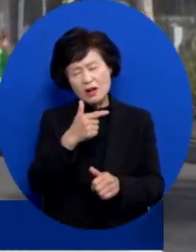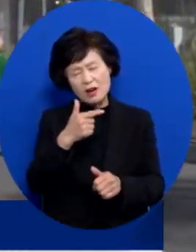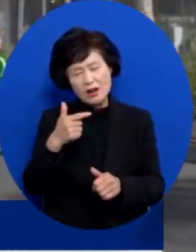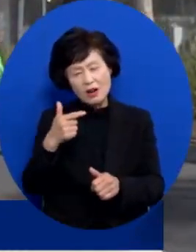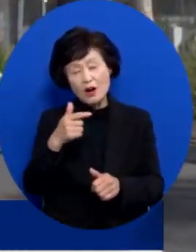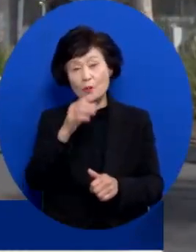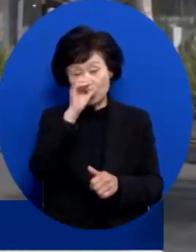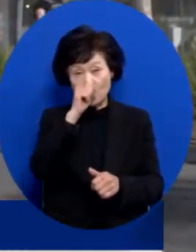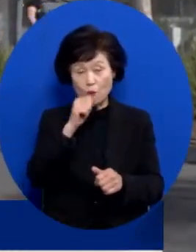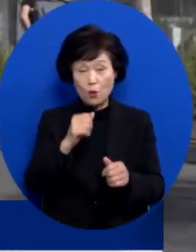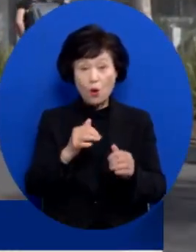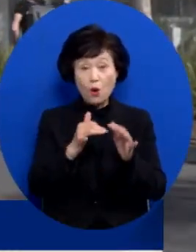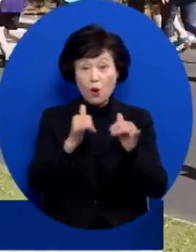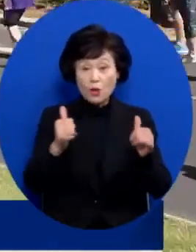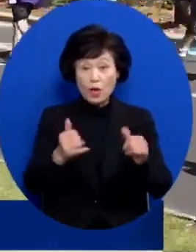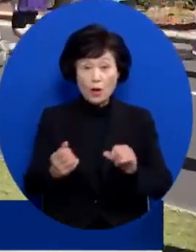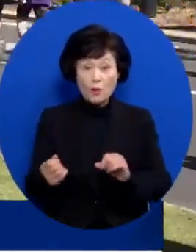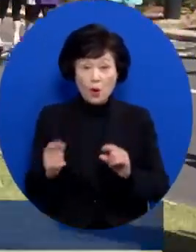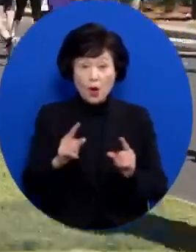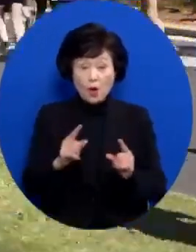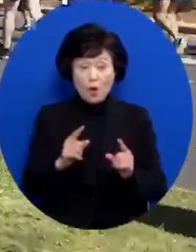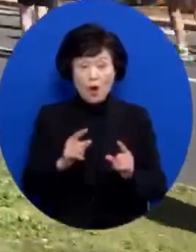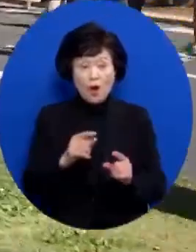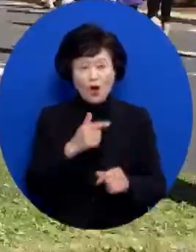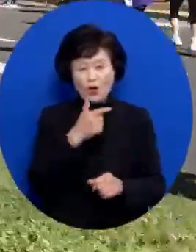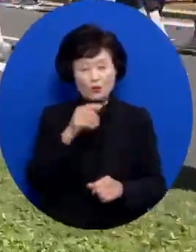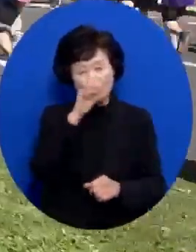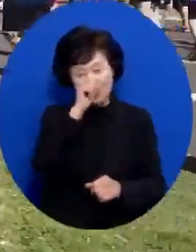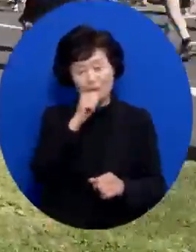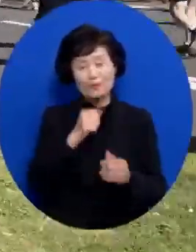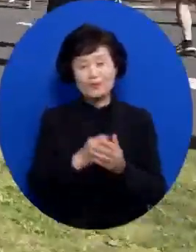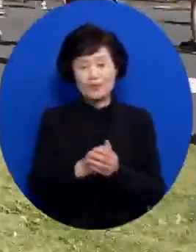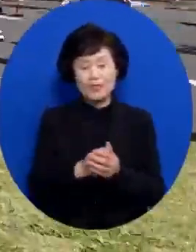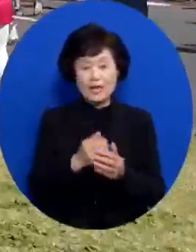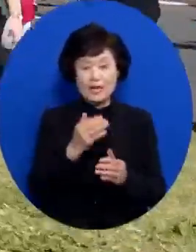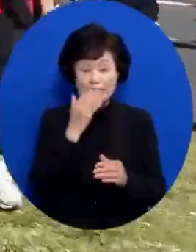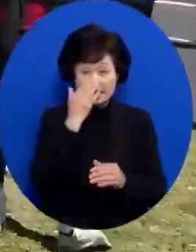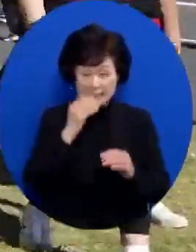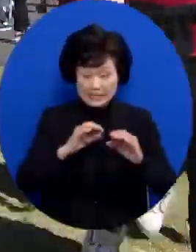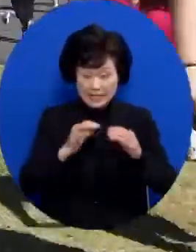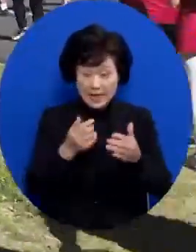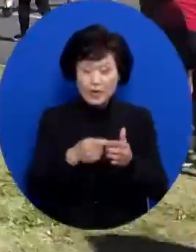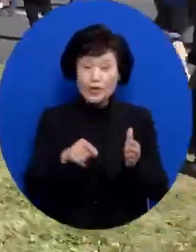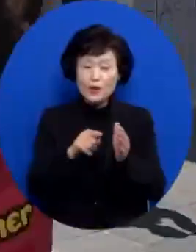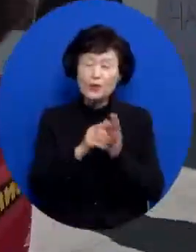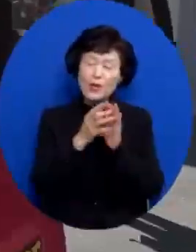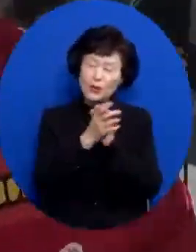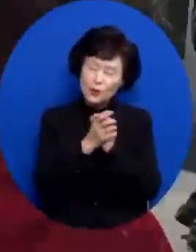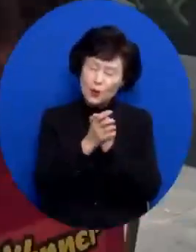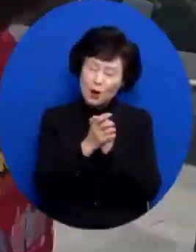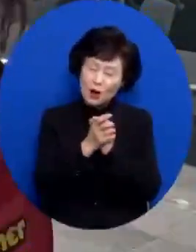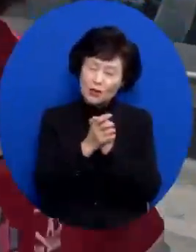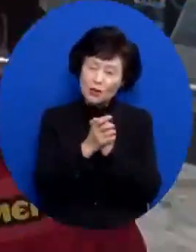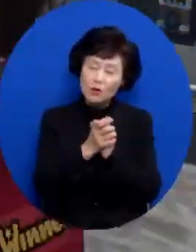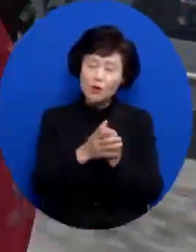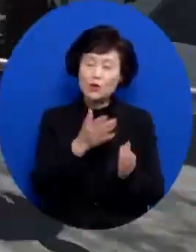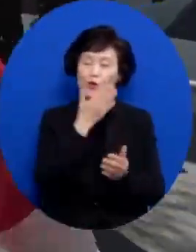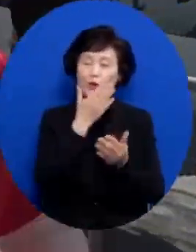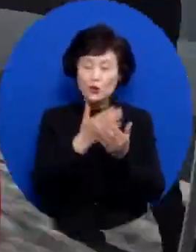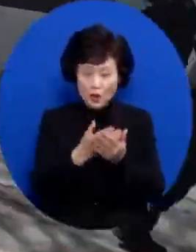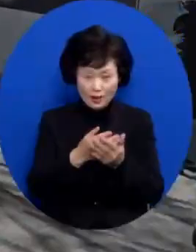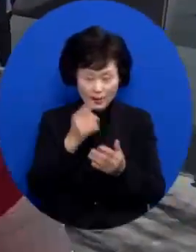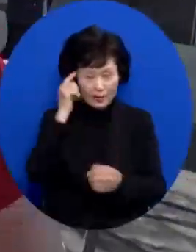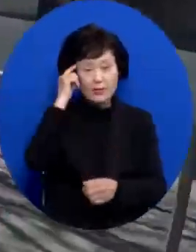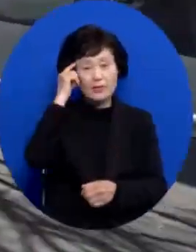사람을 되게 힐링해 주는 것 같아요. 이와 함께 이스라엘을 위해 기도하는 것이 중요함을 알게 됐다고